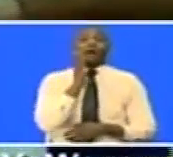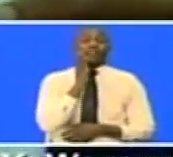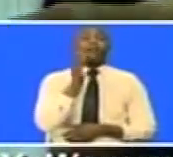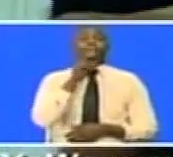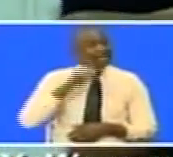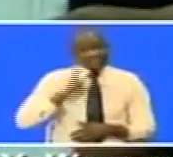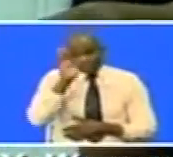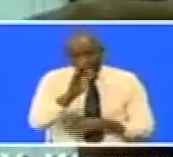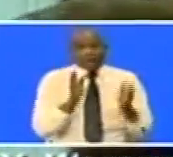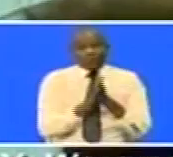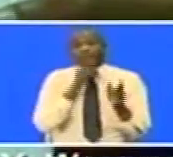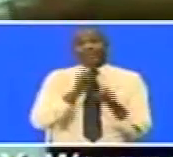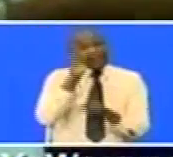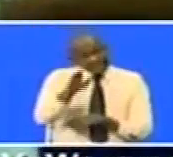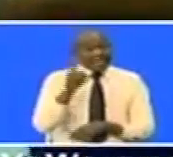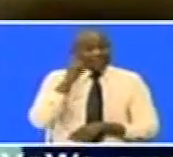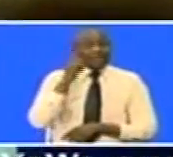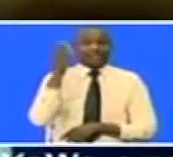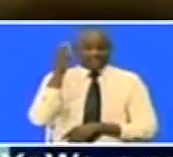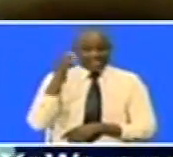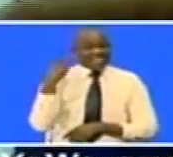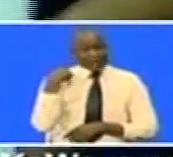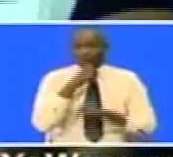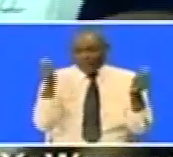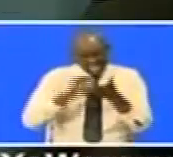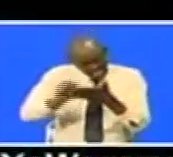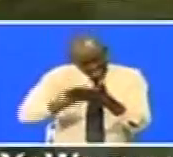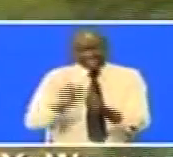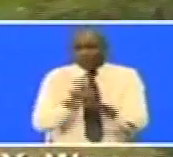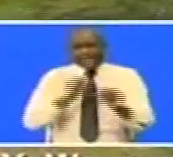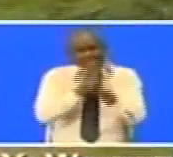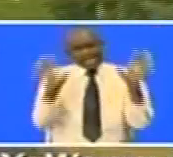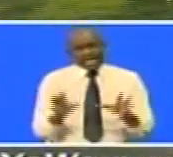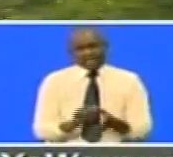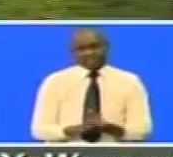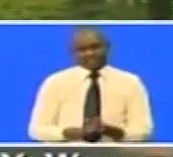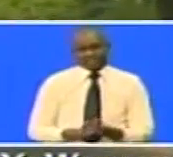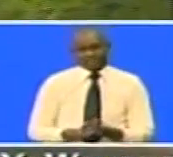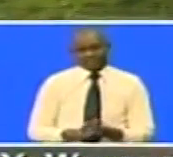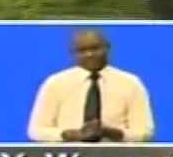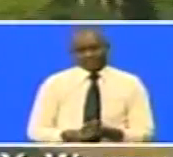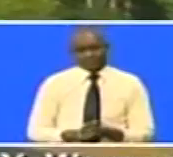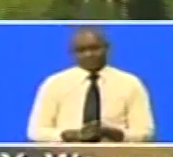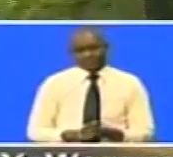mzazi pamoja na kakake, kando na kuwa na uwezo wa kuandika kwa ufasaha.